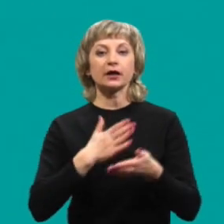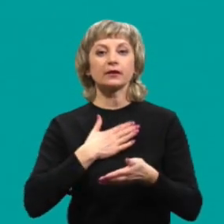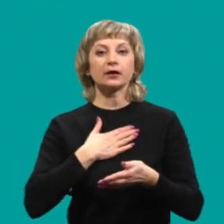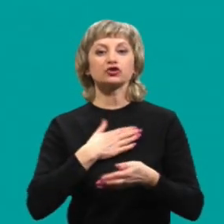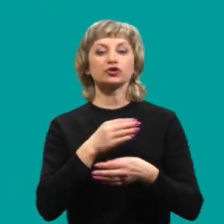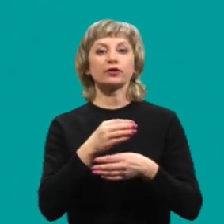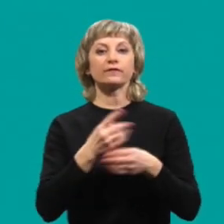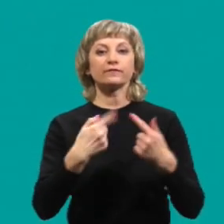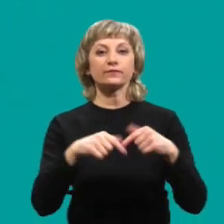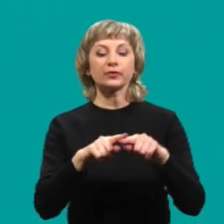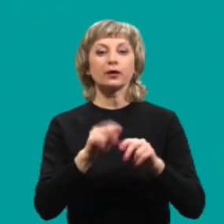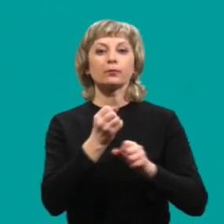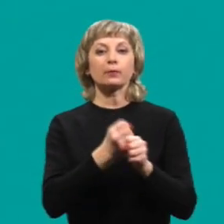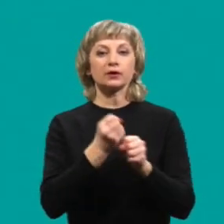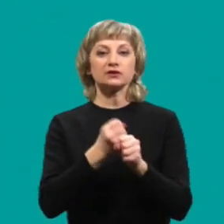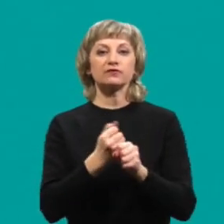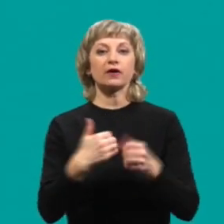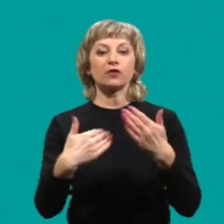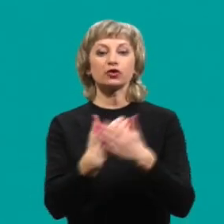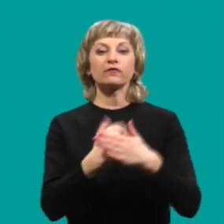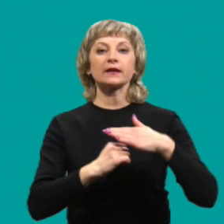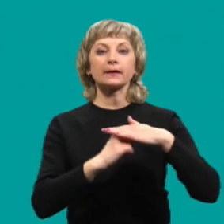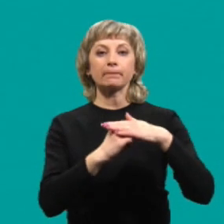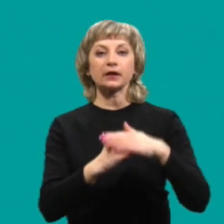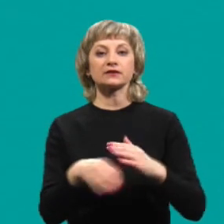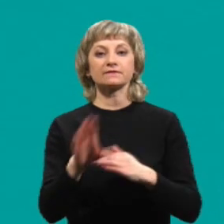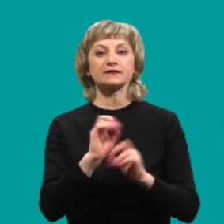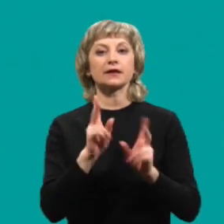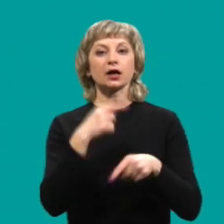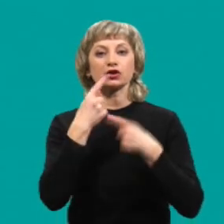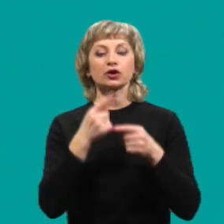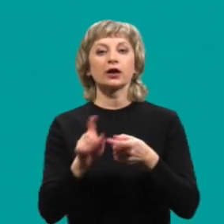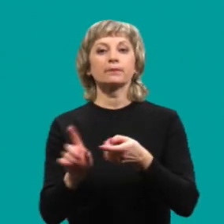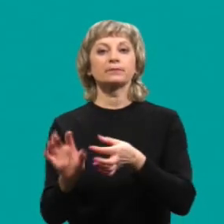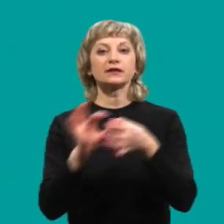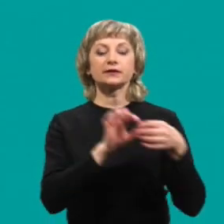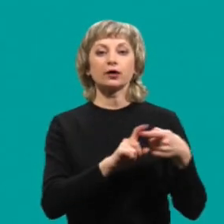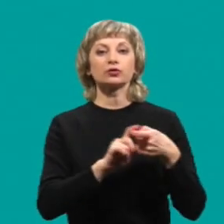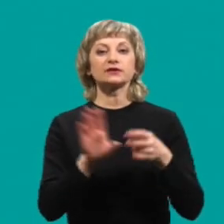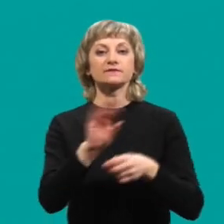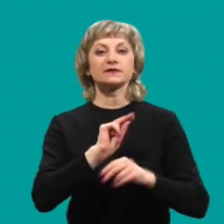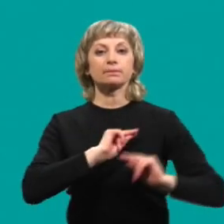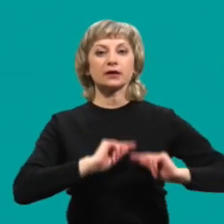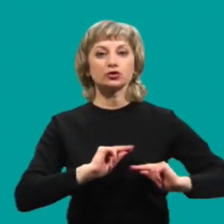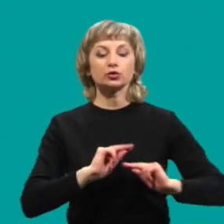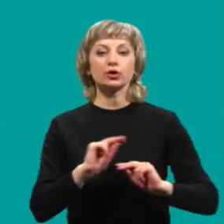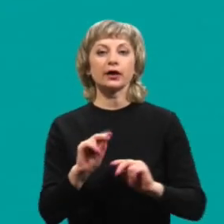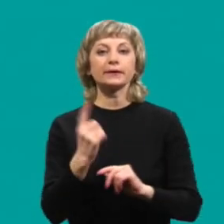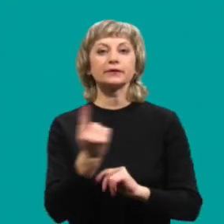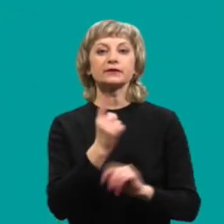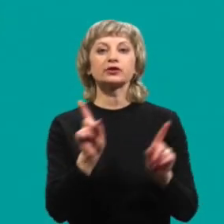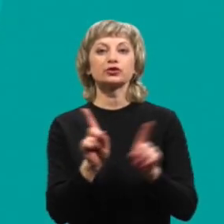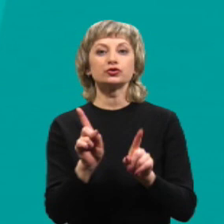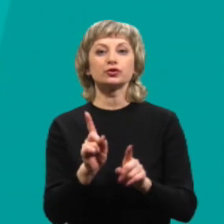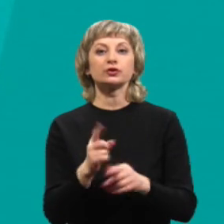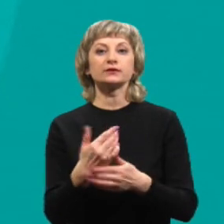ІТ-відділ попрацював, оновлена база, все, як то кажуть, підтягується, все працює. Єдине, що